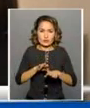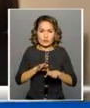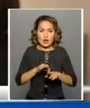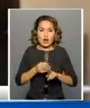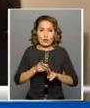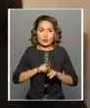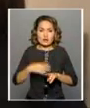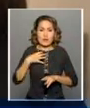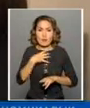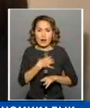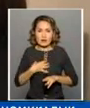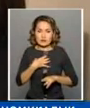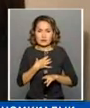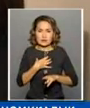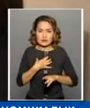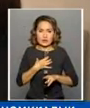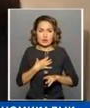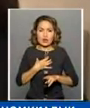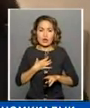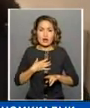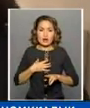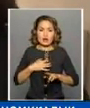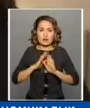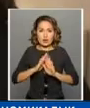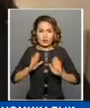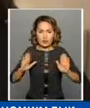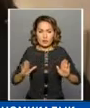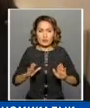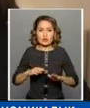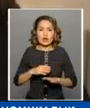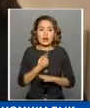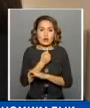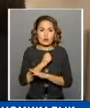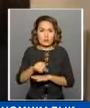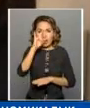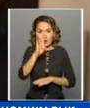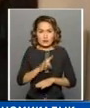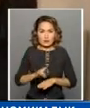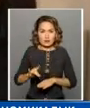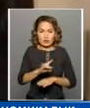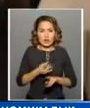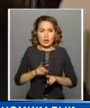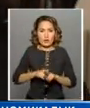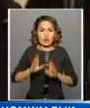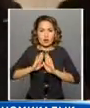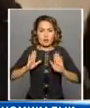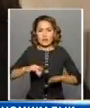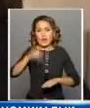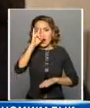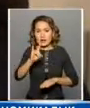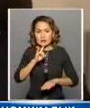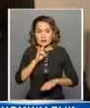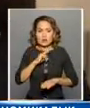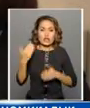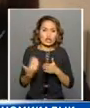өткізу бұл өтен бұл үлкен жетістік, бұл мемлекет үшін жеңіс, себебі бұл көрме Қазақстанға